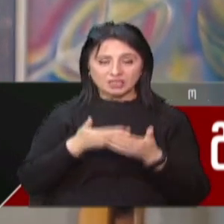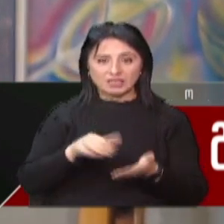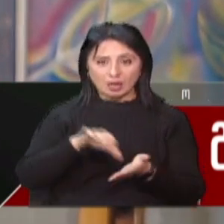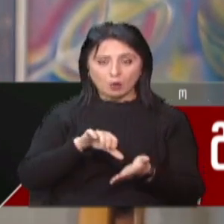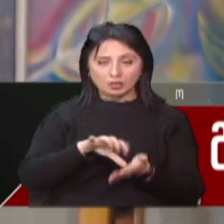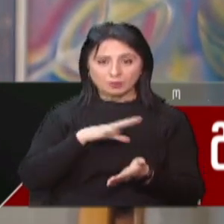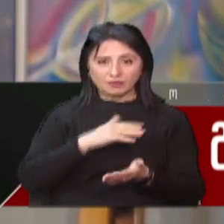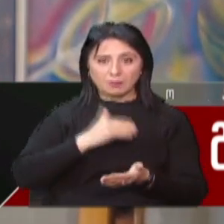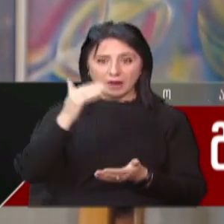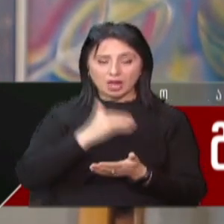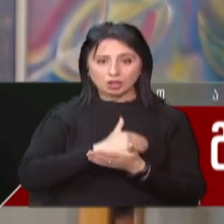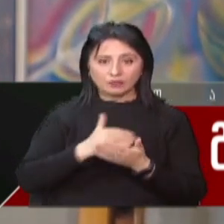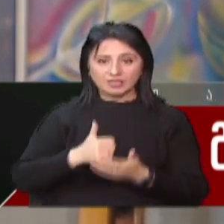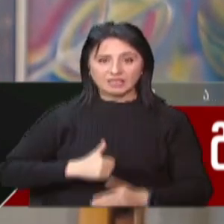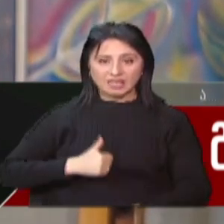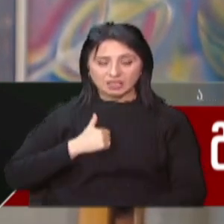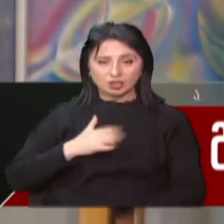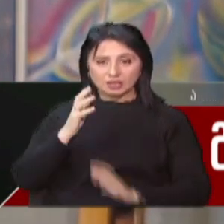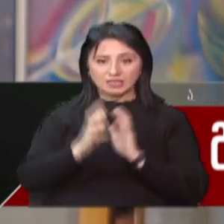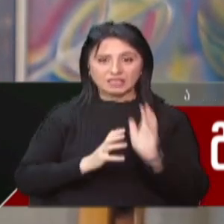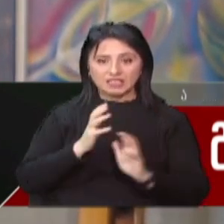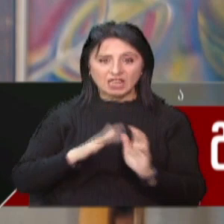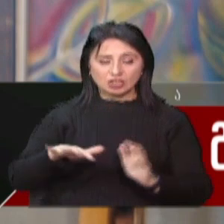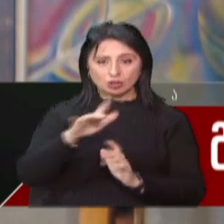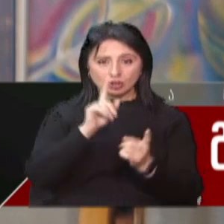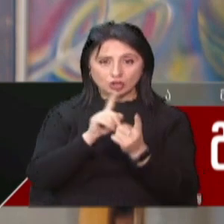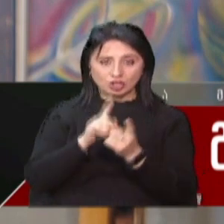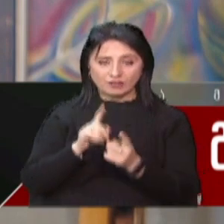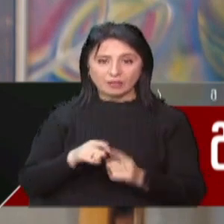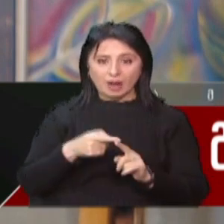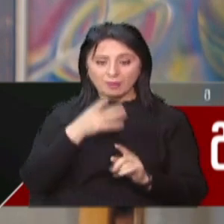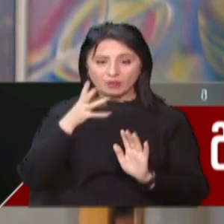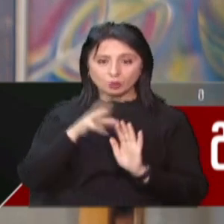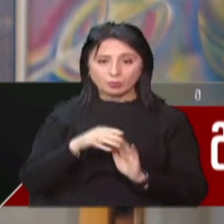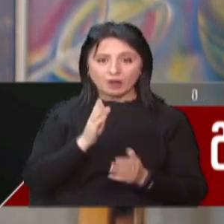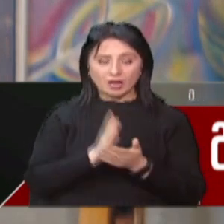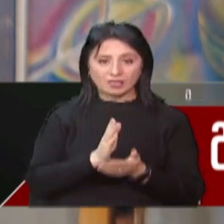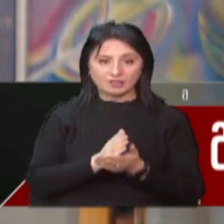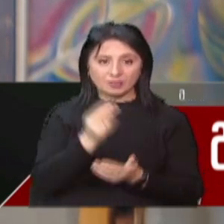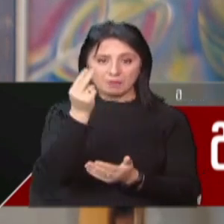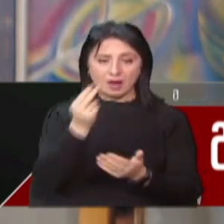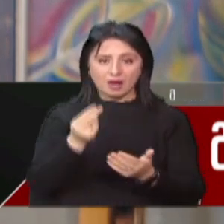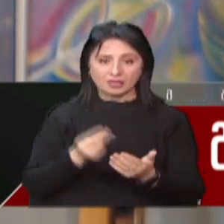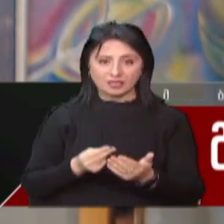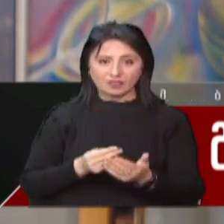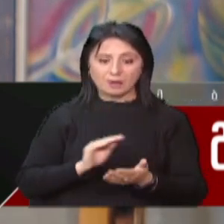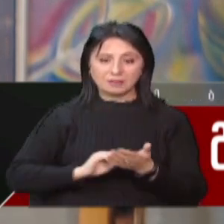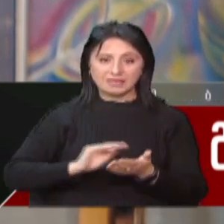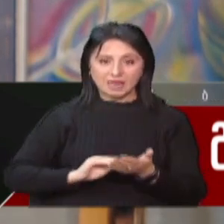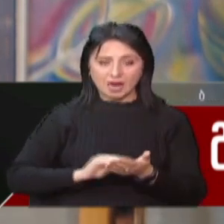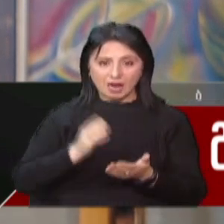წარმოადგინა მაღალ დონეზე და ღირსეულად საერთაშორისო ასპარეზზე და ამავდროულად არის მხატვარი,